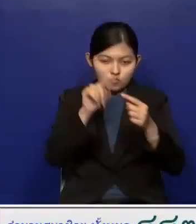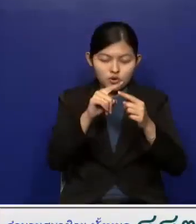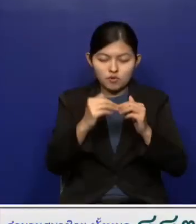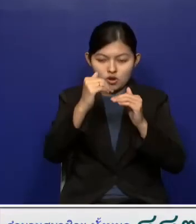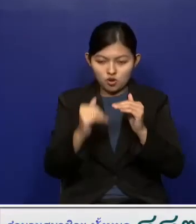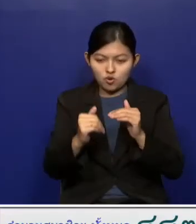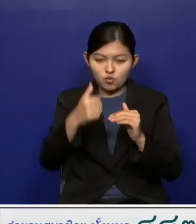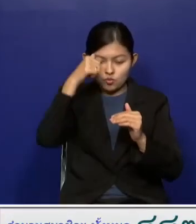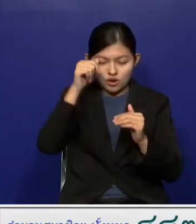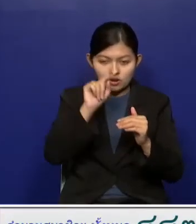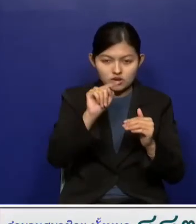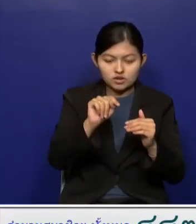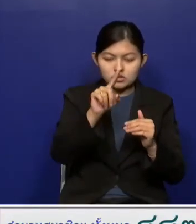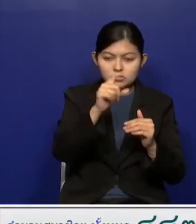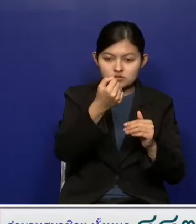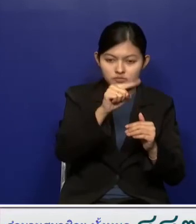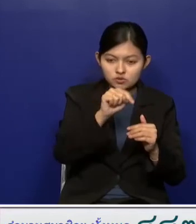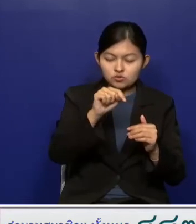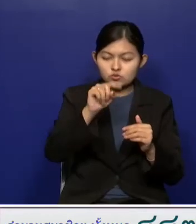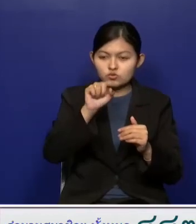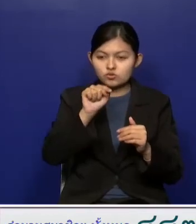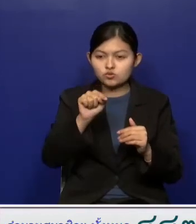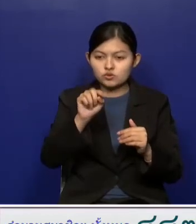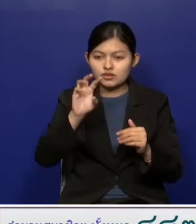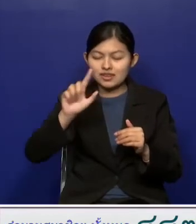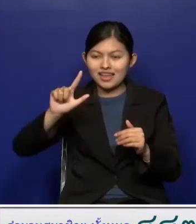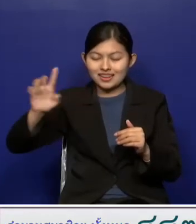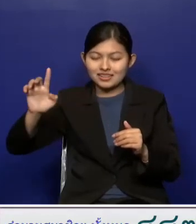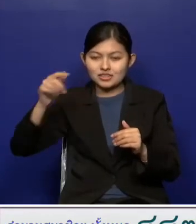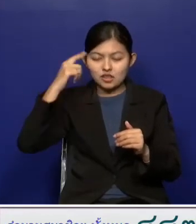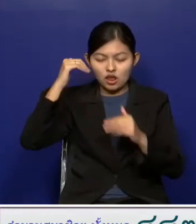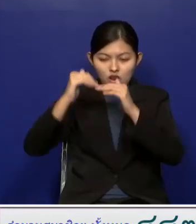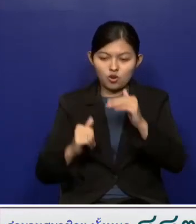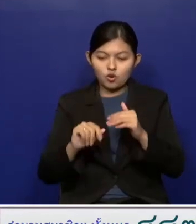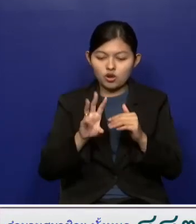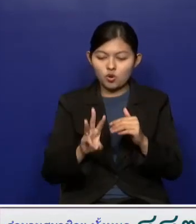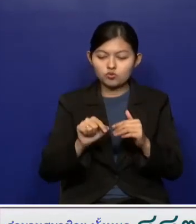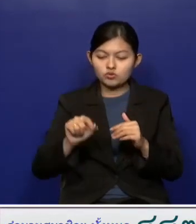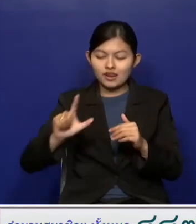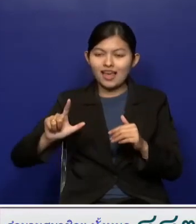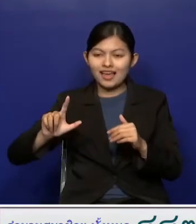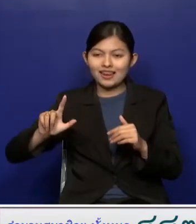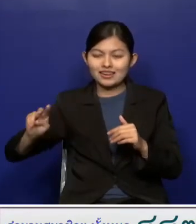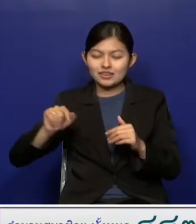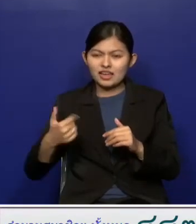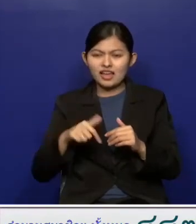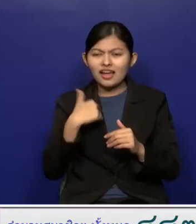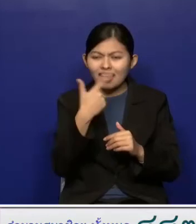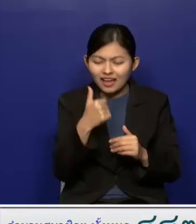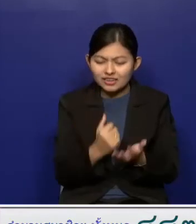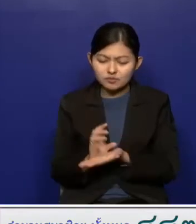ากวันละ 11.6 ล้านลิตรต่อวันเหลือ 6.6 ล้านลิตรเมื่อแผนออกมาแบบนี้ใครจะไปโรงงานใครจะ